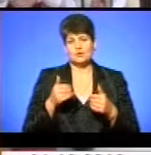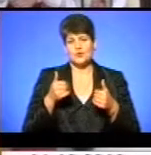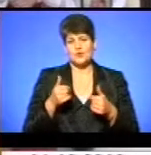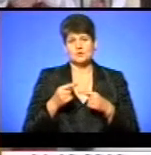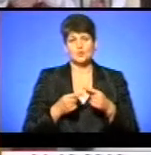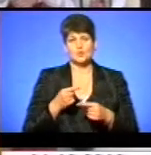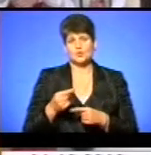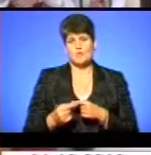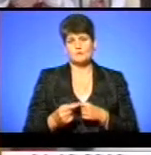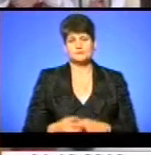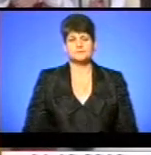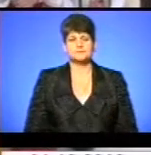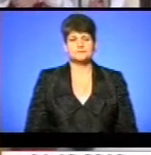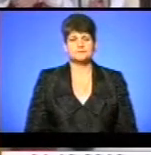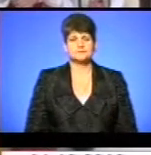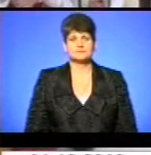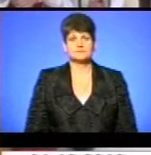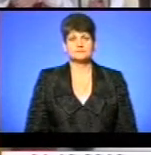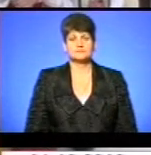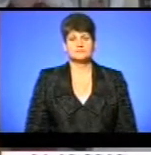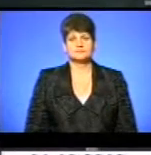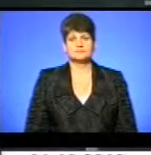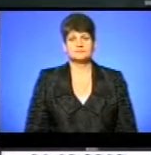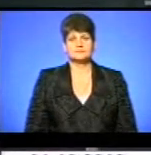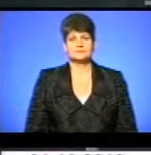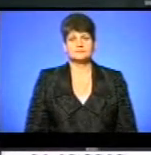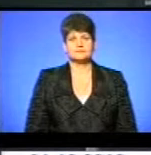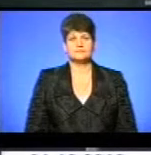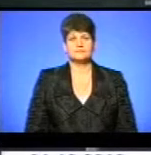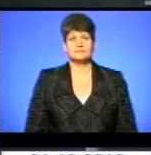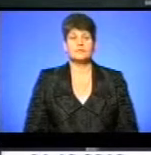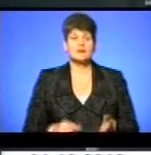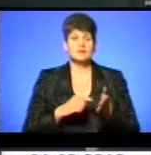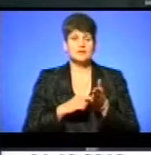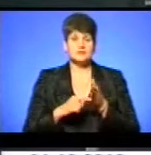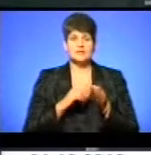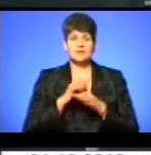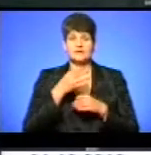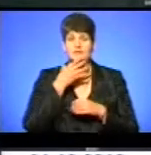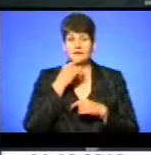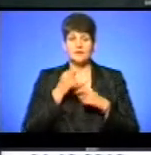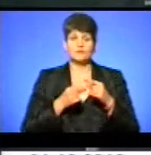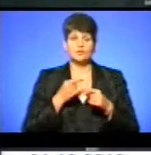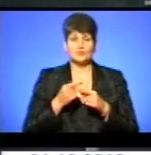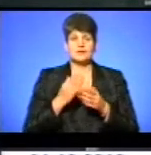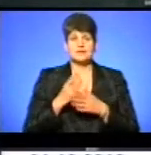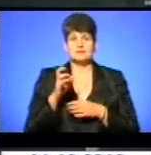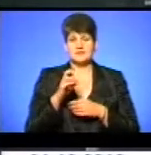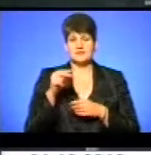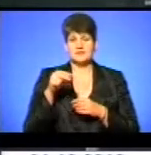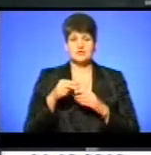внуком. Богдан Буденчук, Юрій Багрій. Новини. Зазначу, проект «Файні внуки» у Тернополі діє з